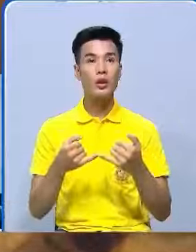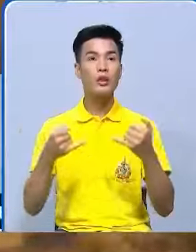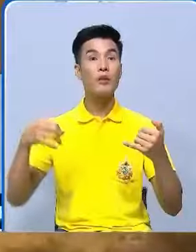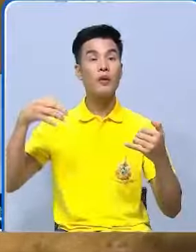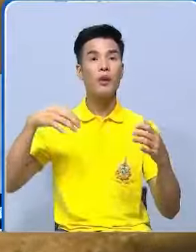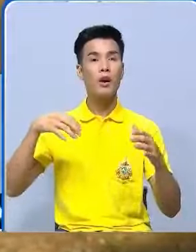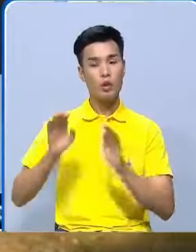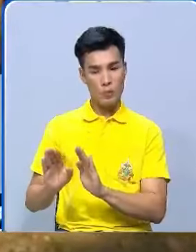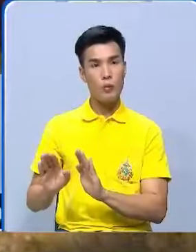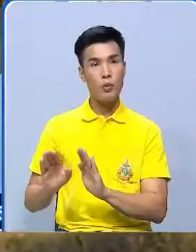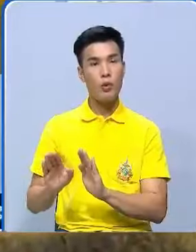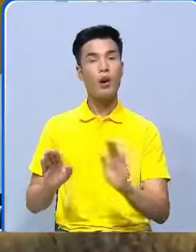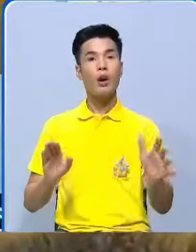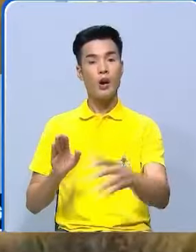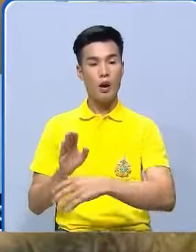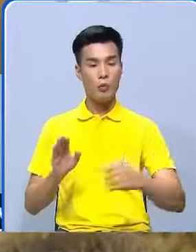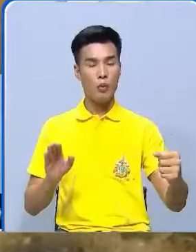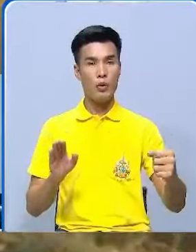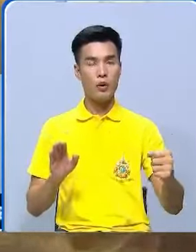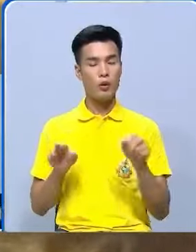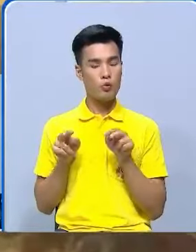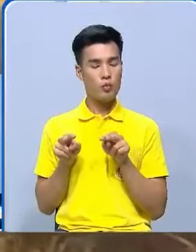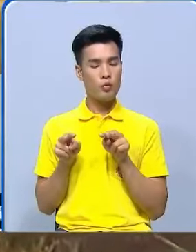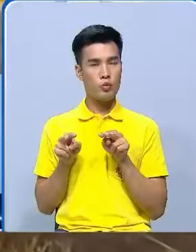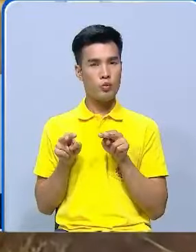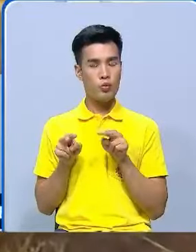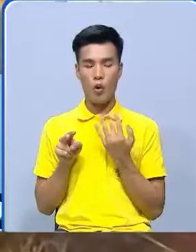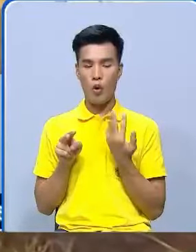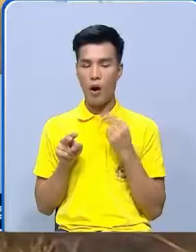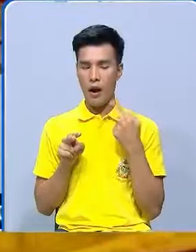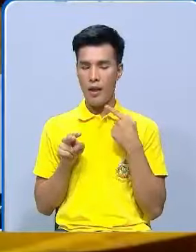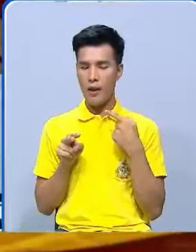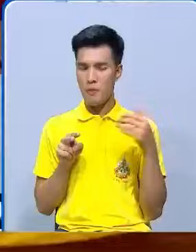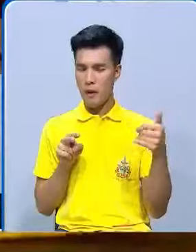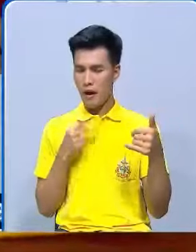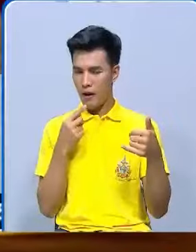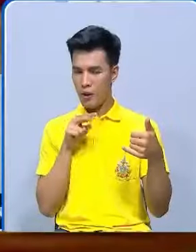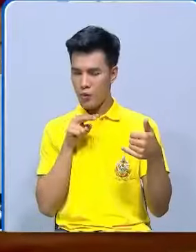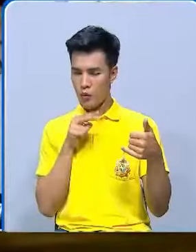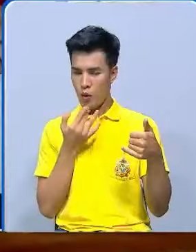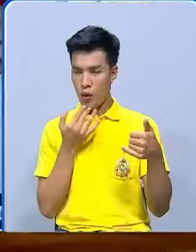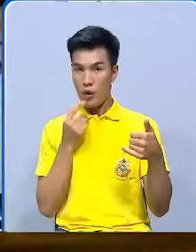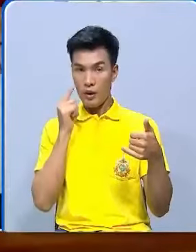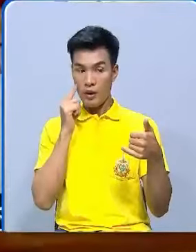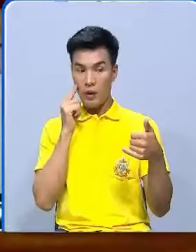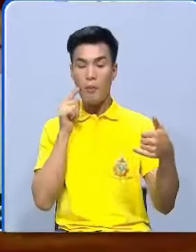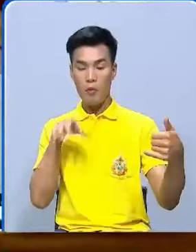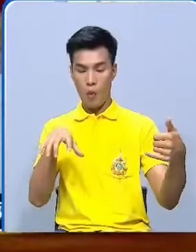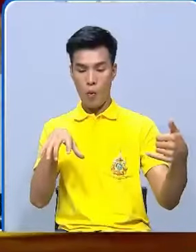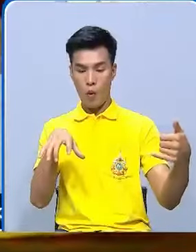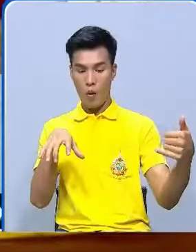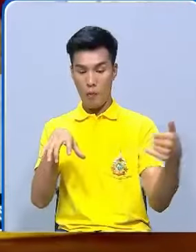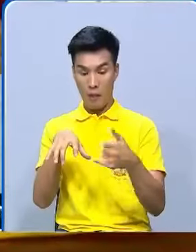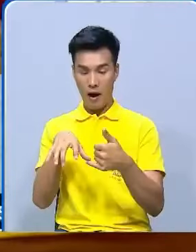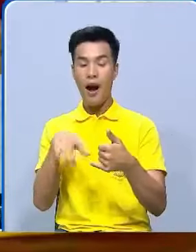ที่เก็บไว้ในกระสอบเขาเลยก็ต้องเฝ้าสังเกตดูนะว่าใครน่าจะมาขโมยจากนั้นซ้อนแผนให้คนร้ายเข้าไปก่อเหตุซ้ำ